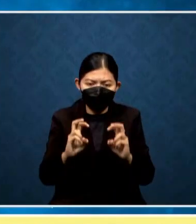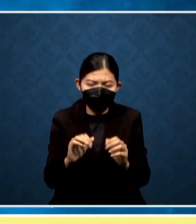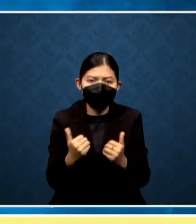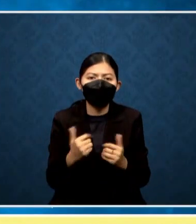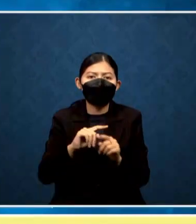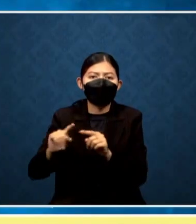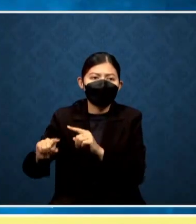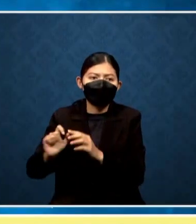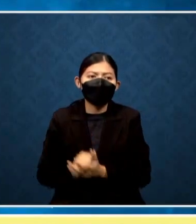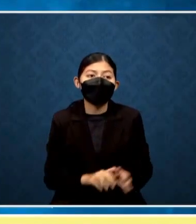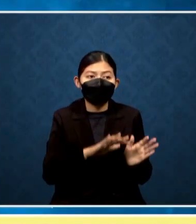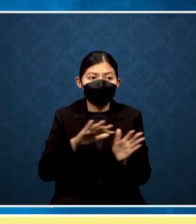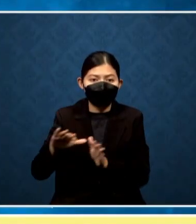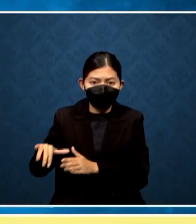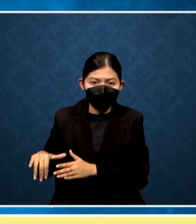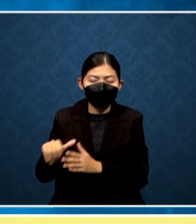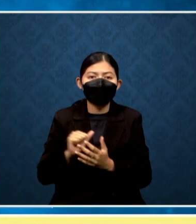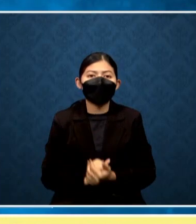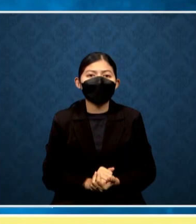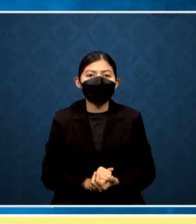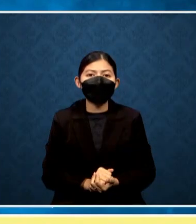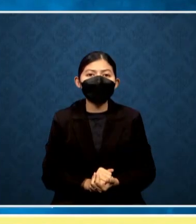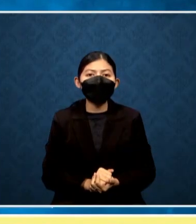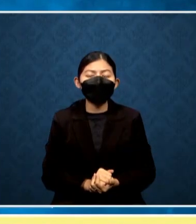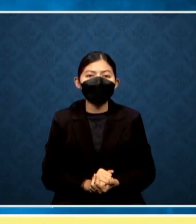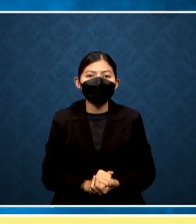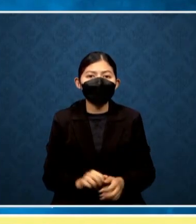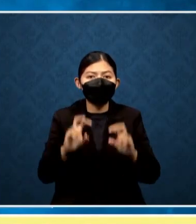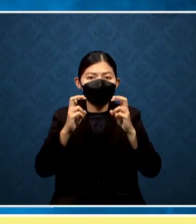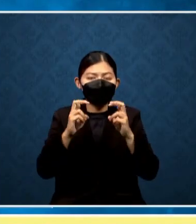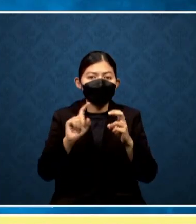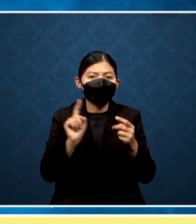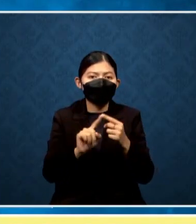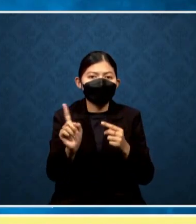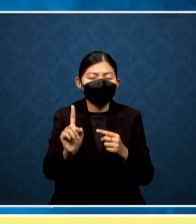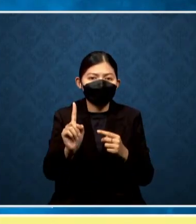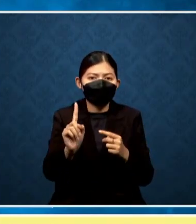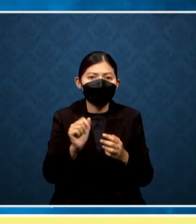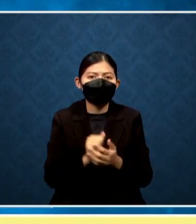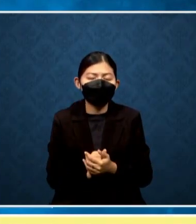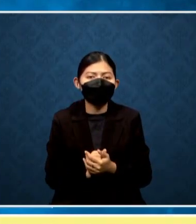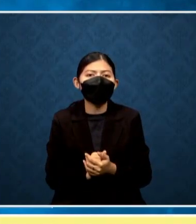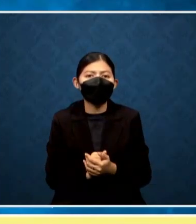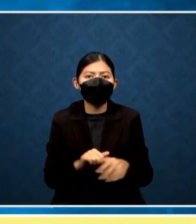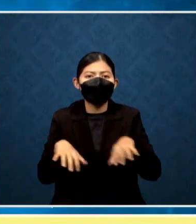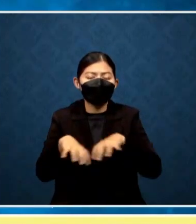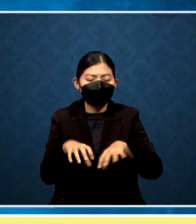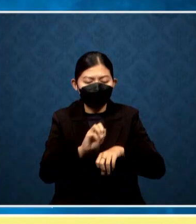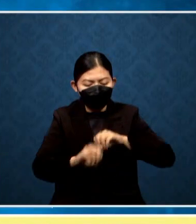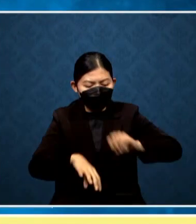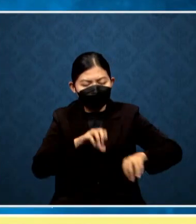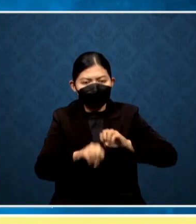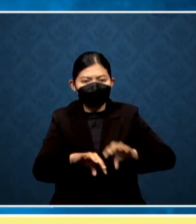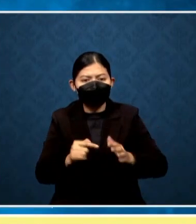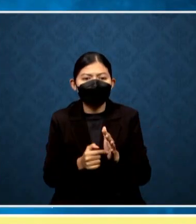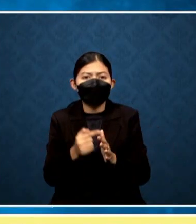ผมขอยากไปที่ต้นทางอิปราการหนึกคือการคัดแยกขยะต้ทางตั้แต่แล